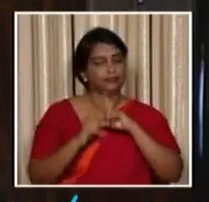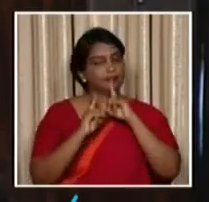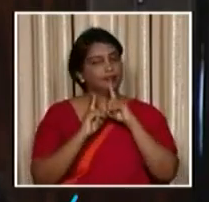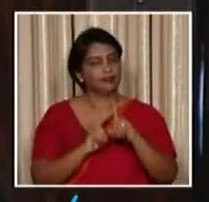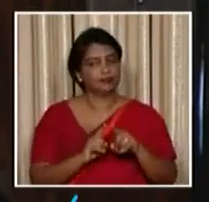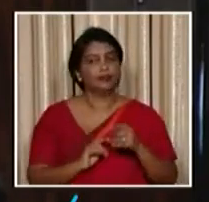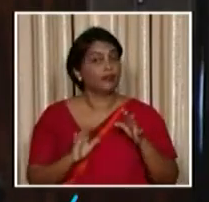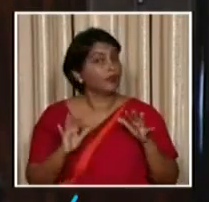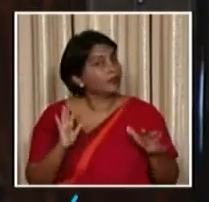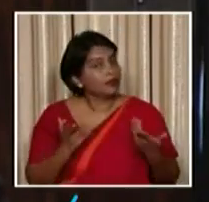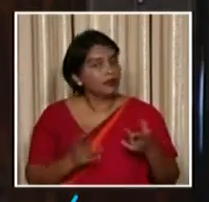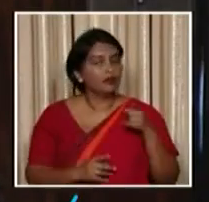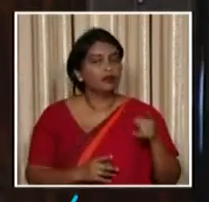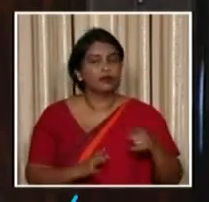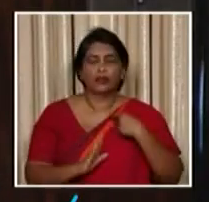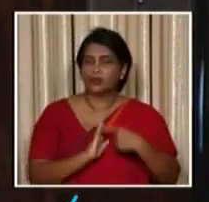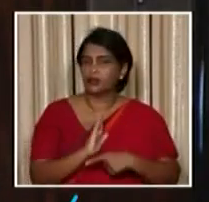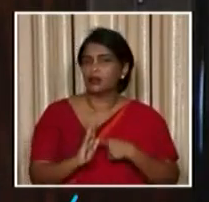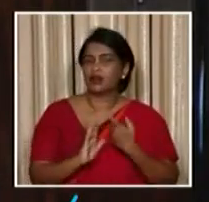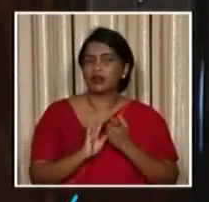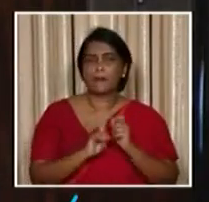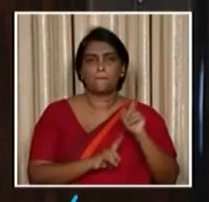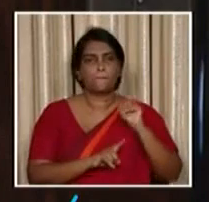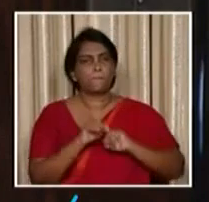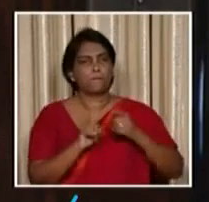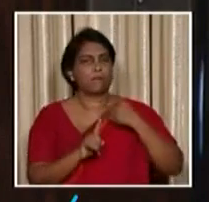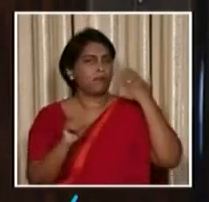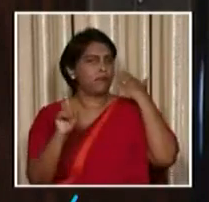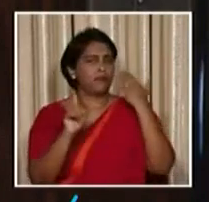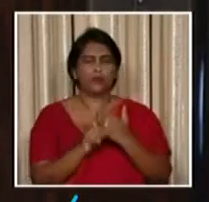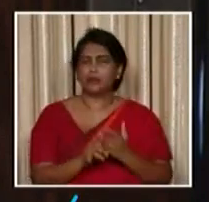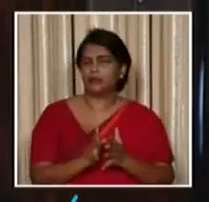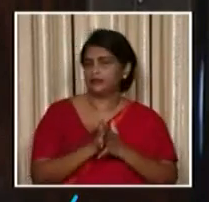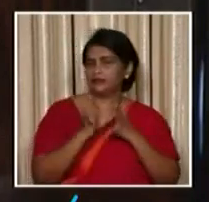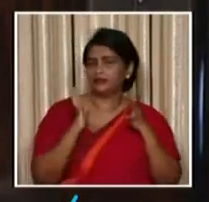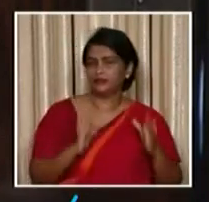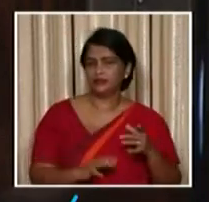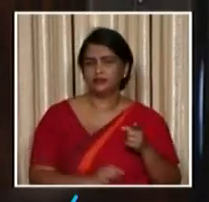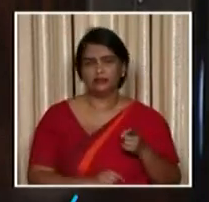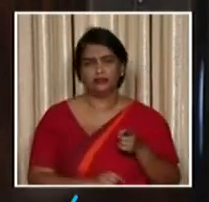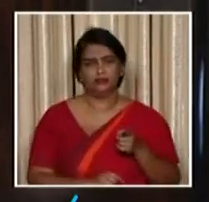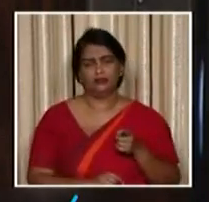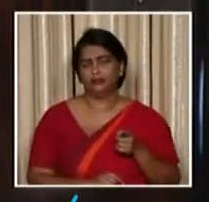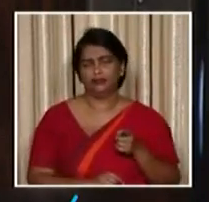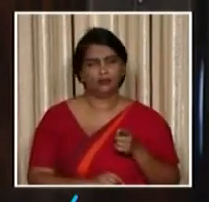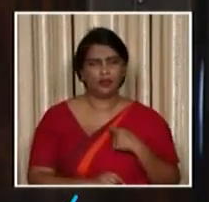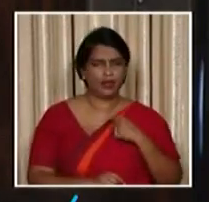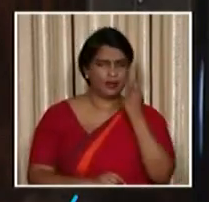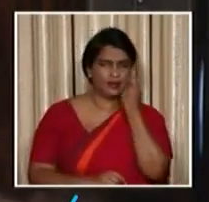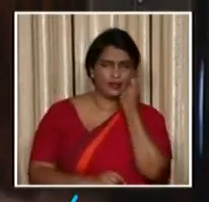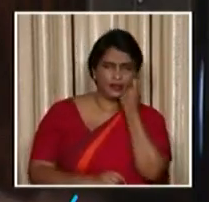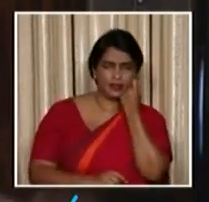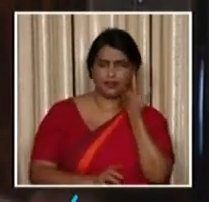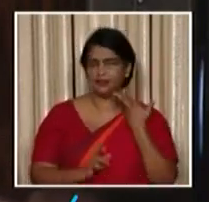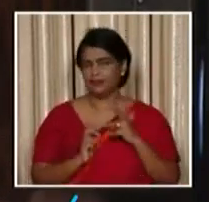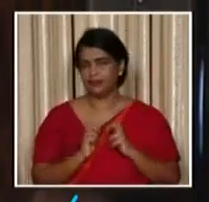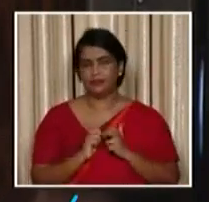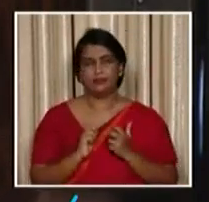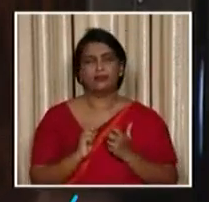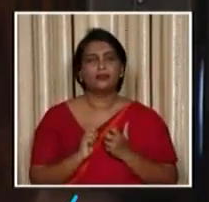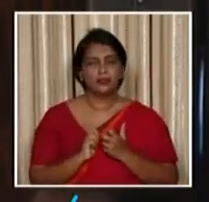කරන්න කැමතියි නැත්තම් මුළු රටම පාර්ලිමේන්තුව සම්බන්ධව බරපතල මේ සැකයක නැත්තම්